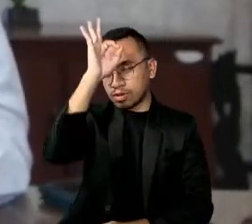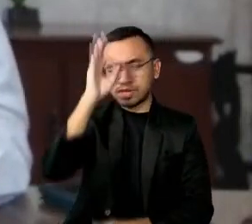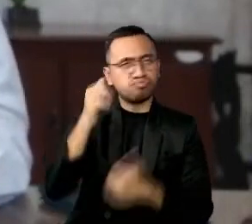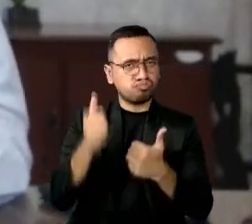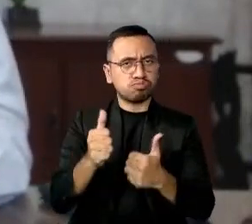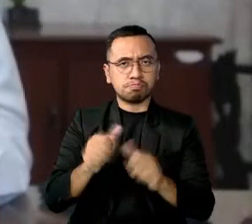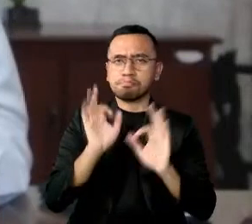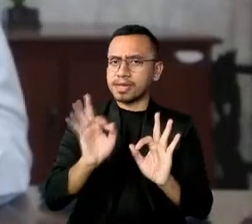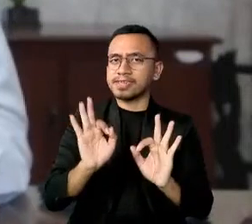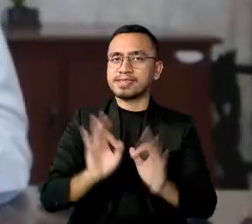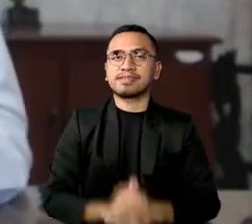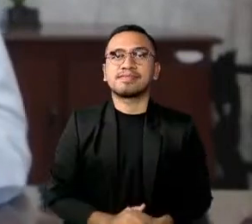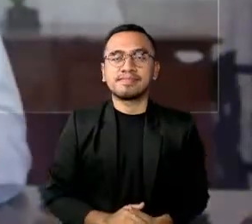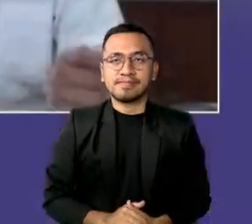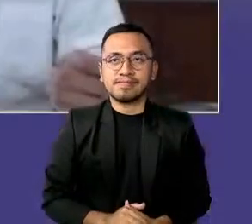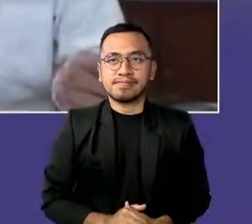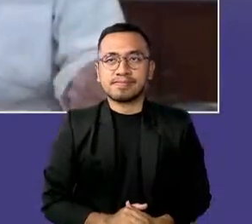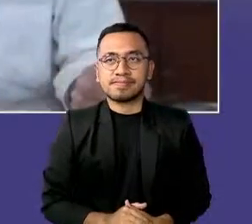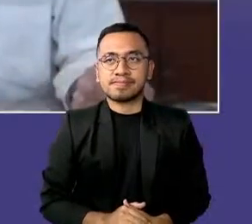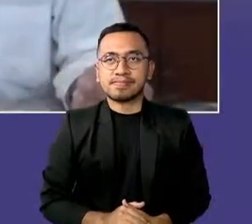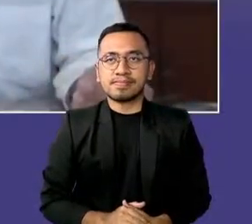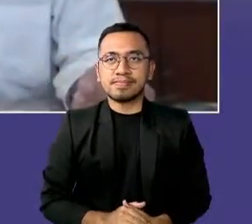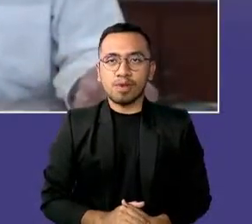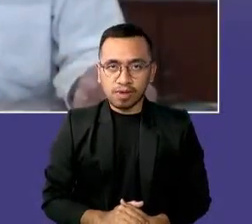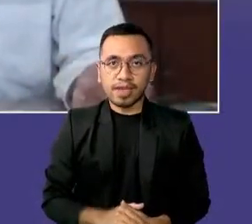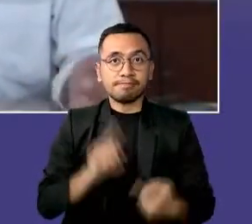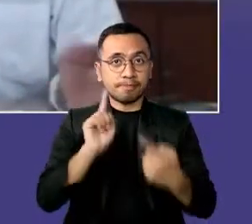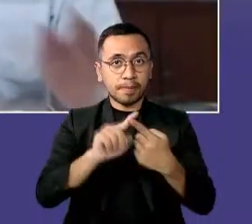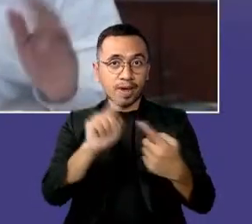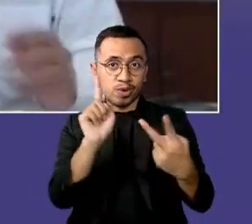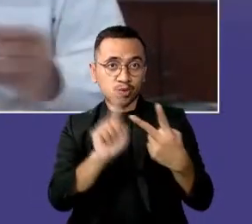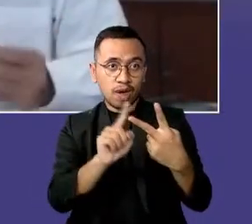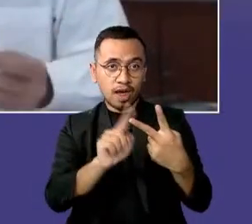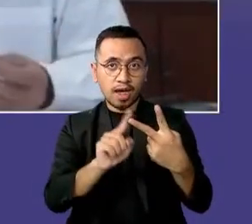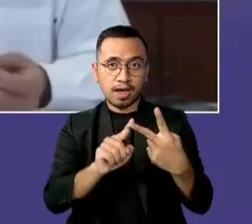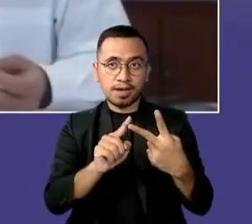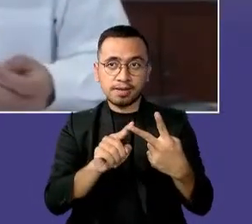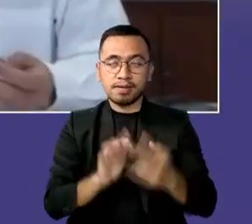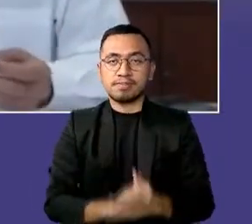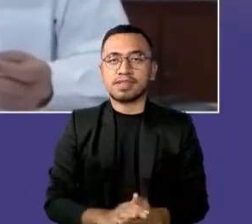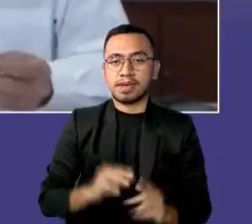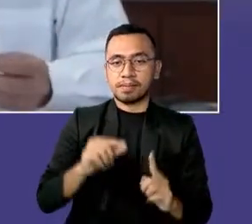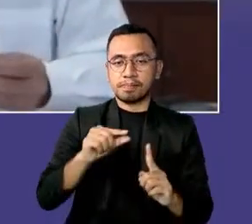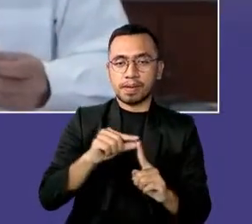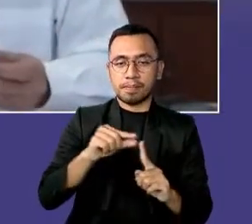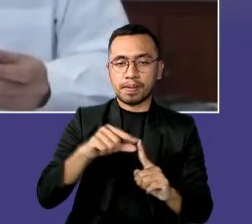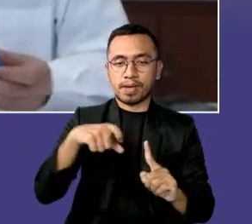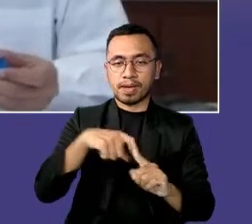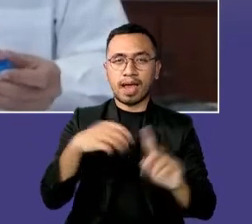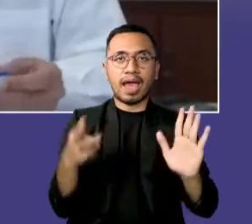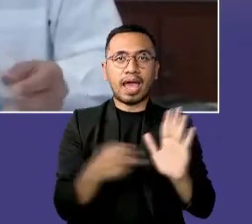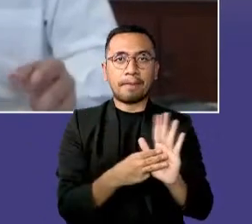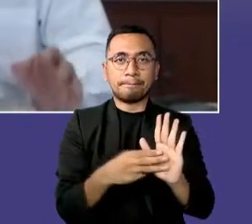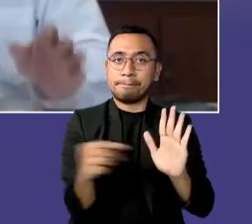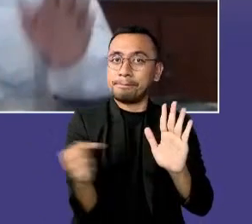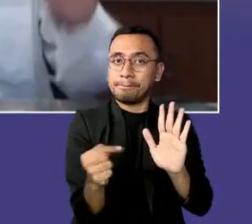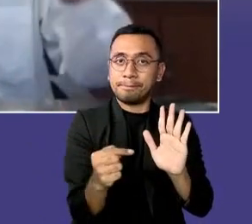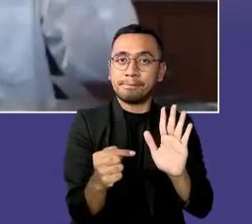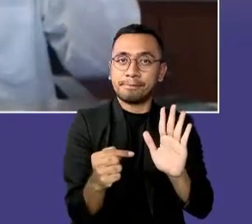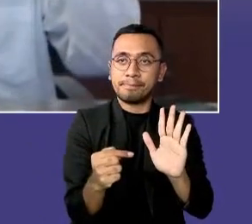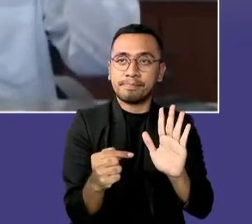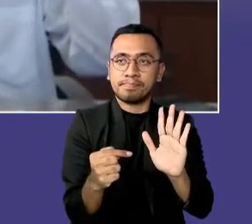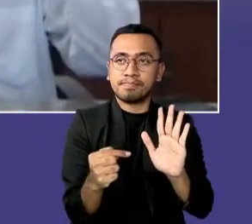TNI dan Polri naik kayak kedua kebijakan PPKN juga Mestinya jangan